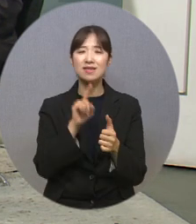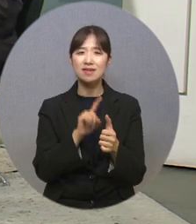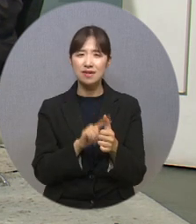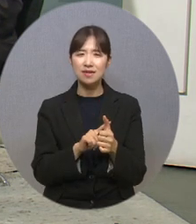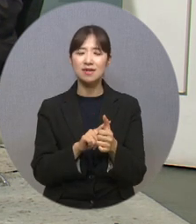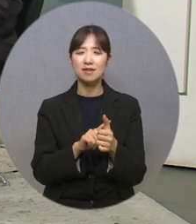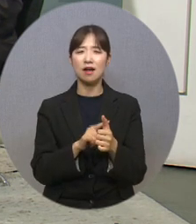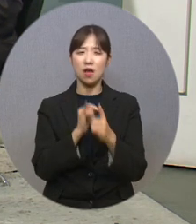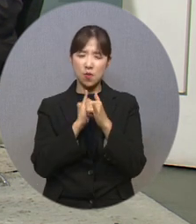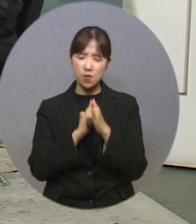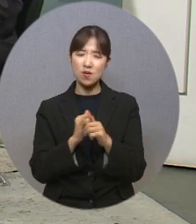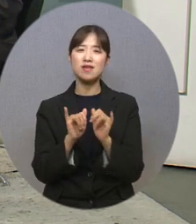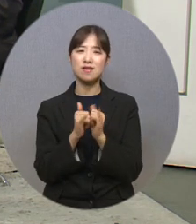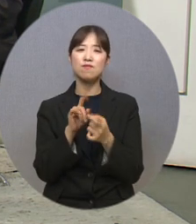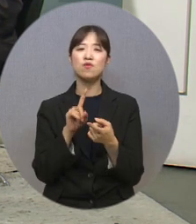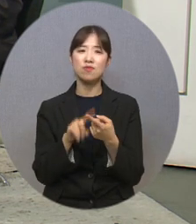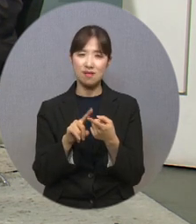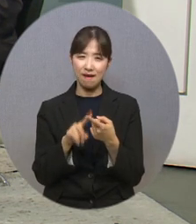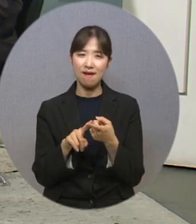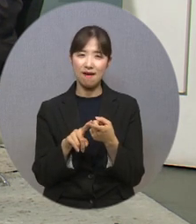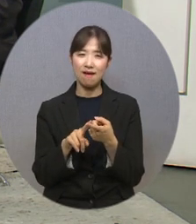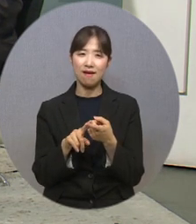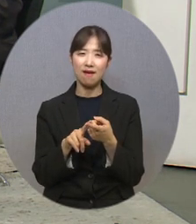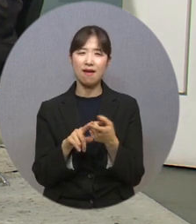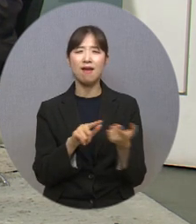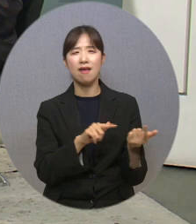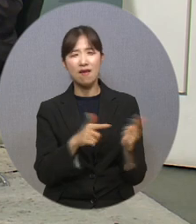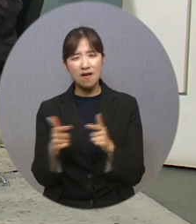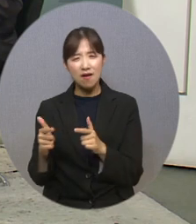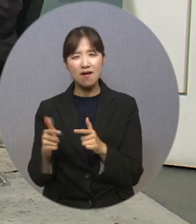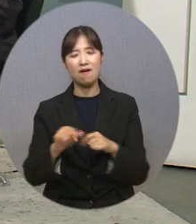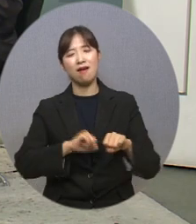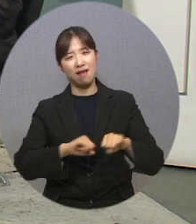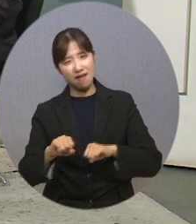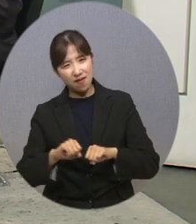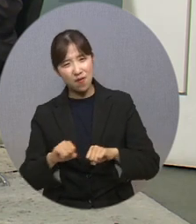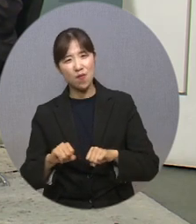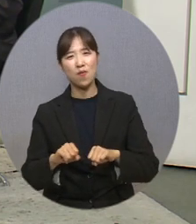한 위대한 인물에 대한 여러 가지 형상이,